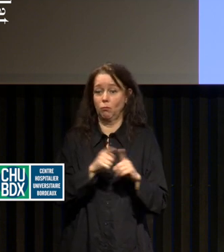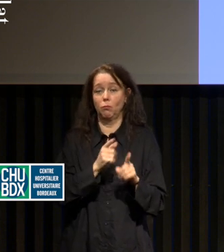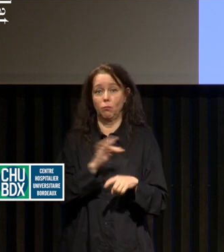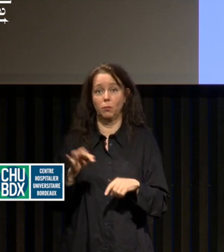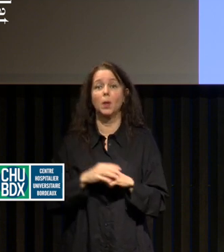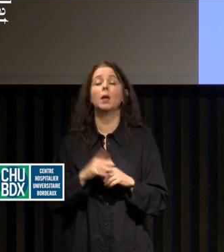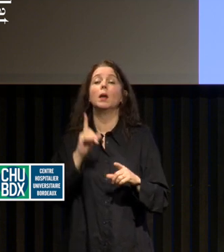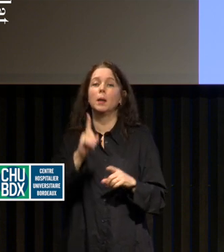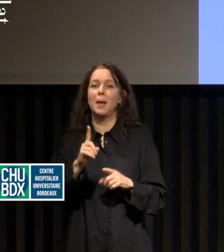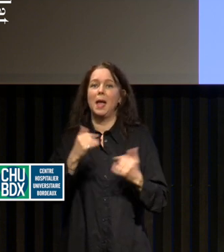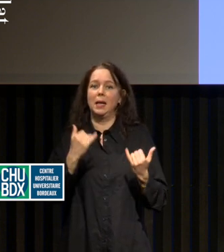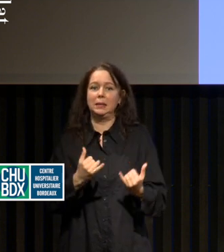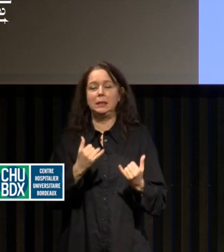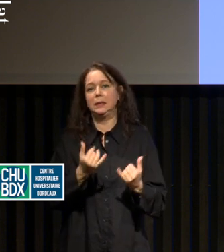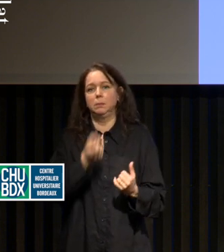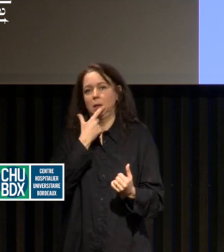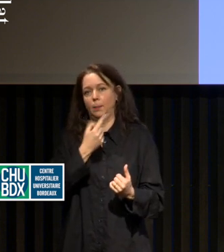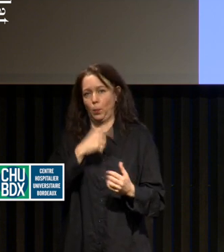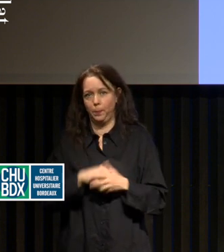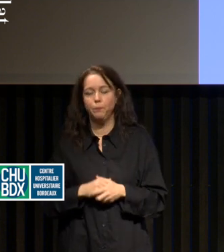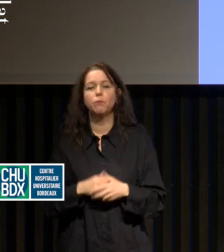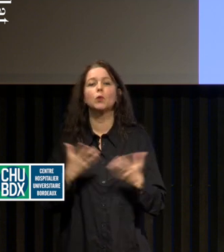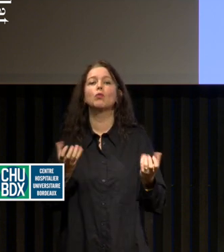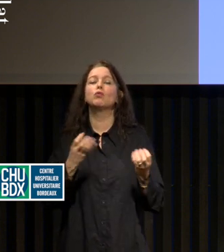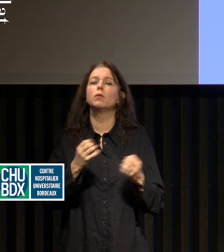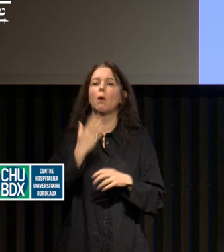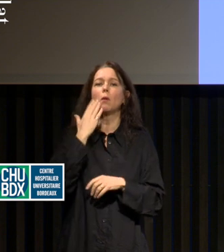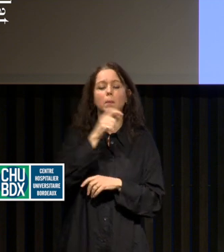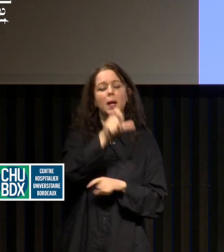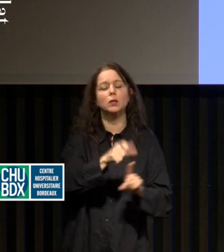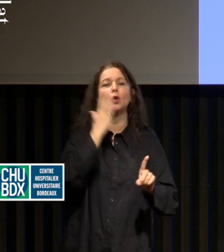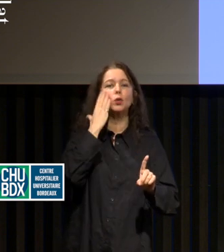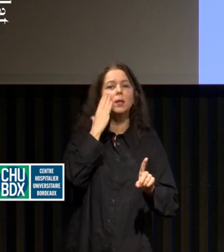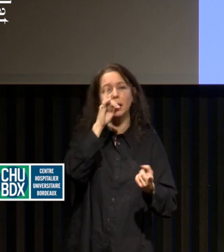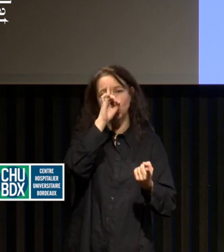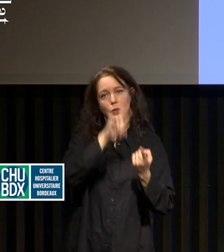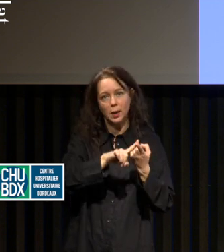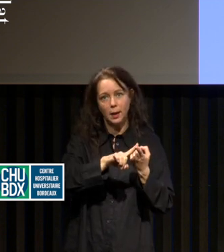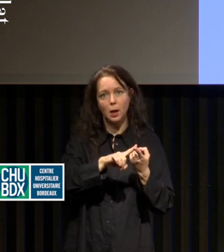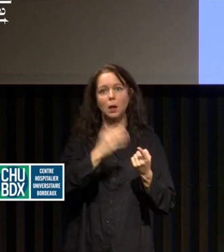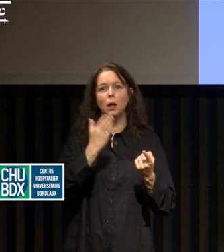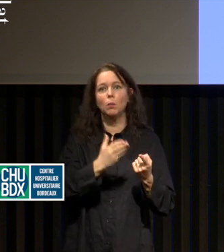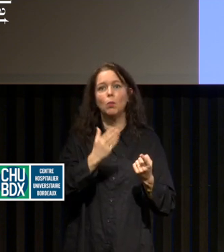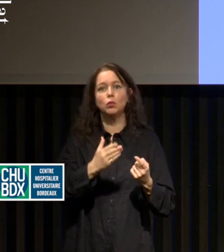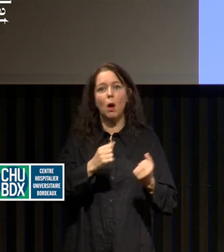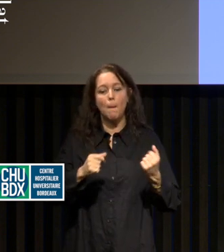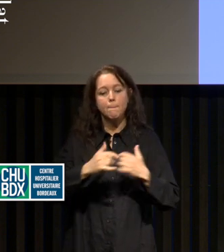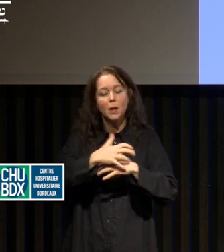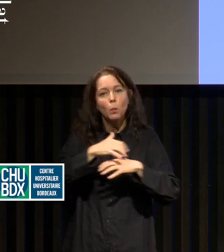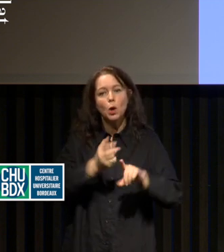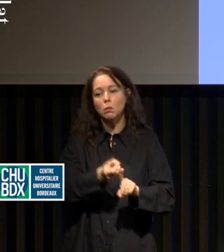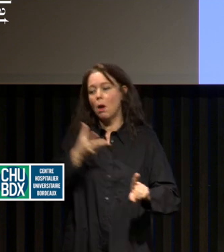donneur de microbiote. Et le plus souvent, on prend quelqu'un qui connaît le sujet qui aurait besoin de se faire greffer un microbiote. Donc, ça va être la